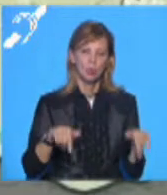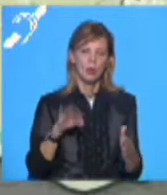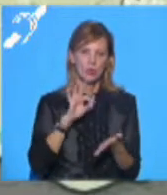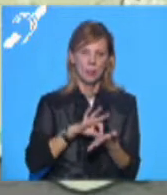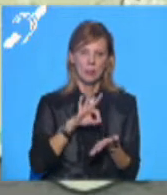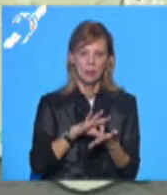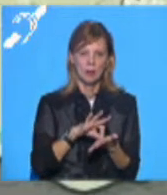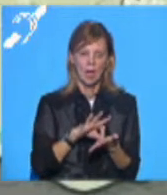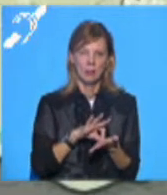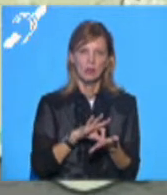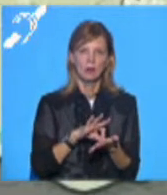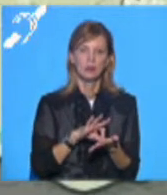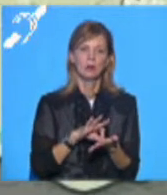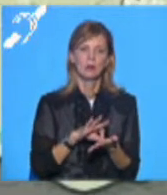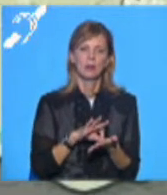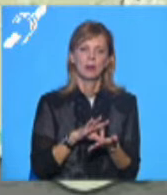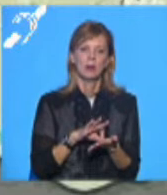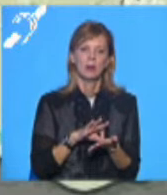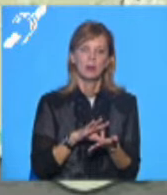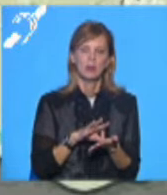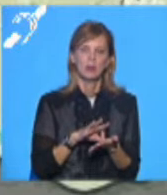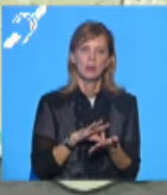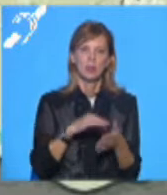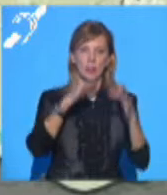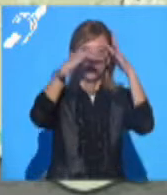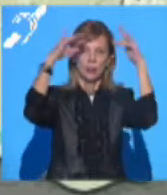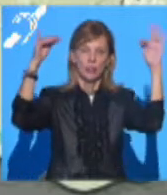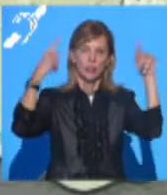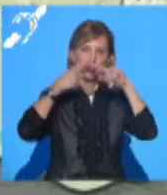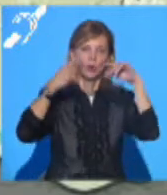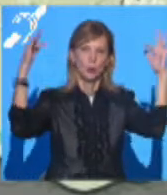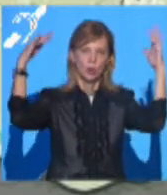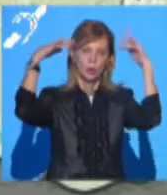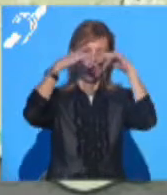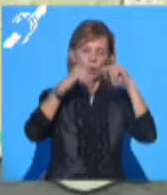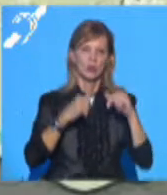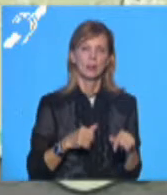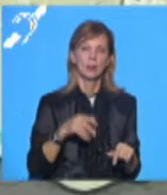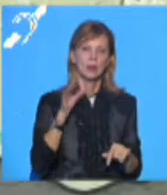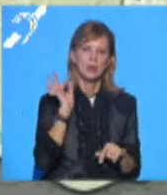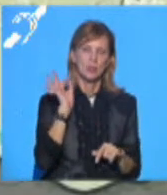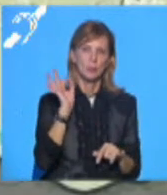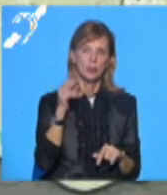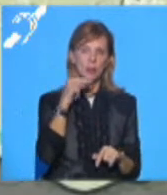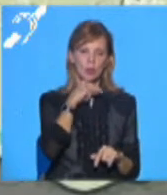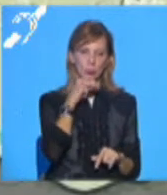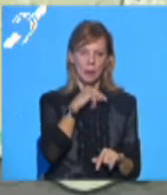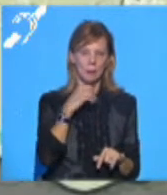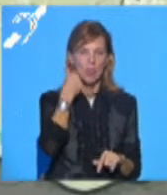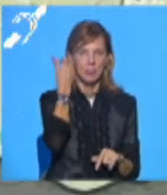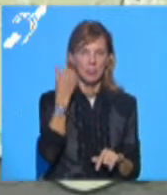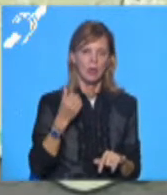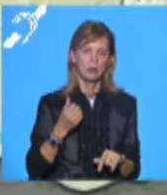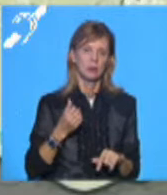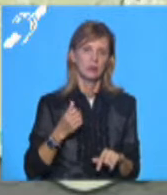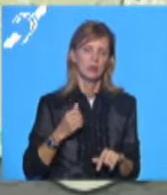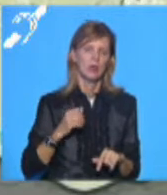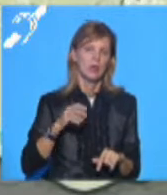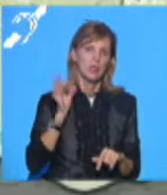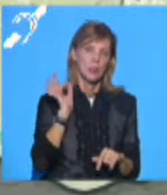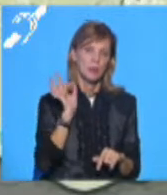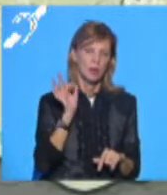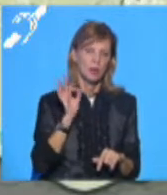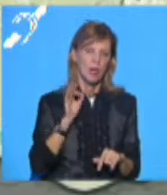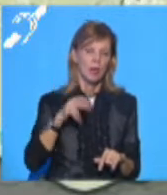datei calendaristice în cea mai mare parte a regiunii. Cerul va prezenta norări temporare, mai ales după amiaza, când pe arii restrânse, îndeosebi